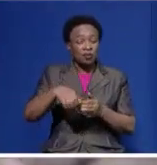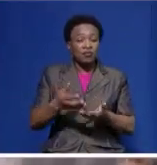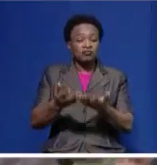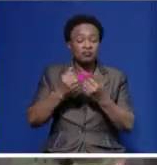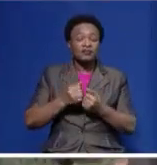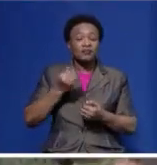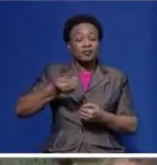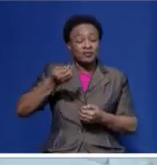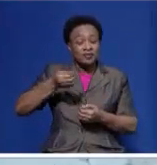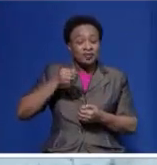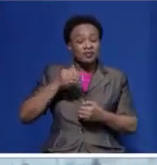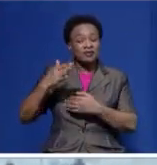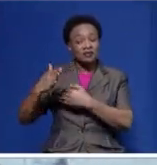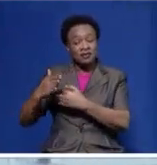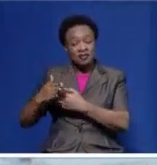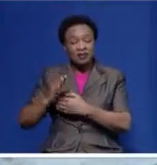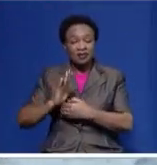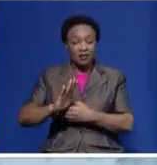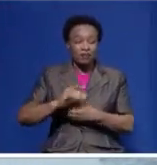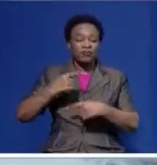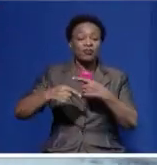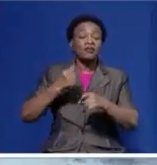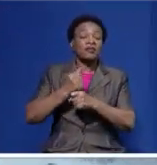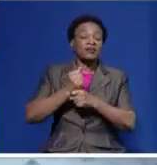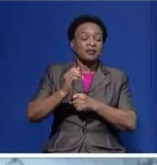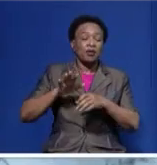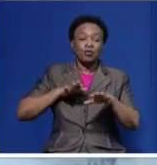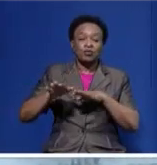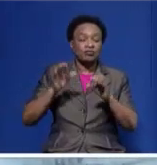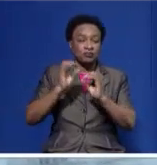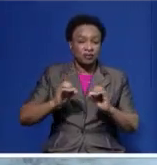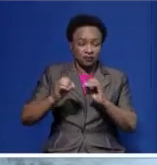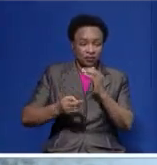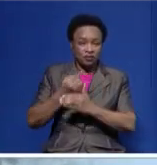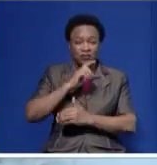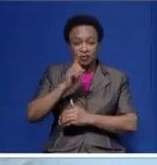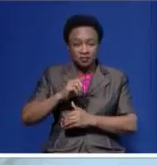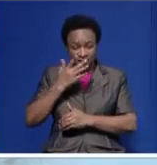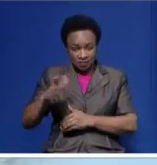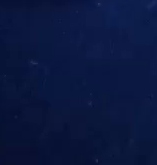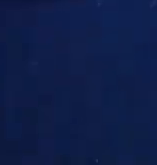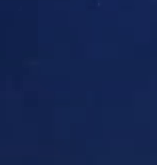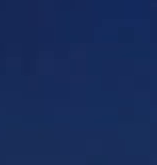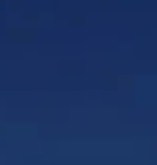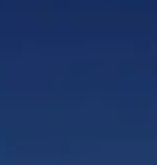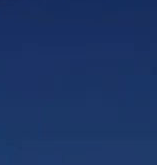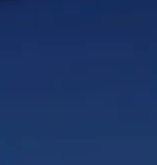jirani kuendelea shughuli zao katika eneo hilo bila bugdha yoyote. Kutoka Zanzibar, Mtumwa Said, Azam News.